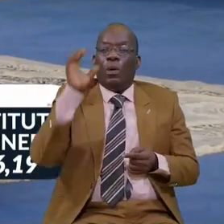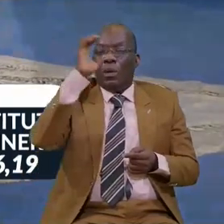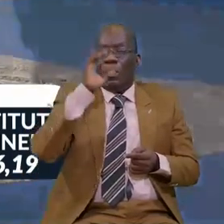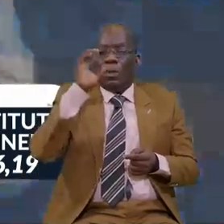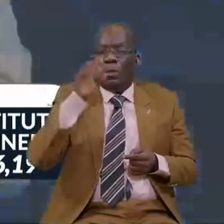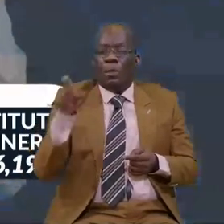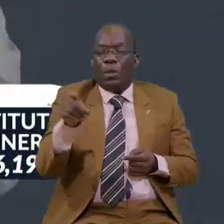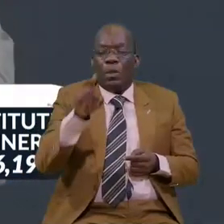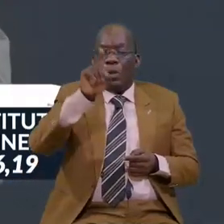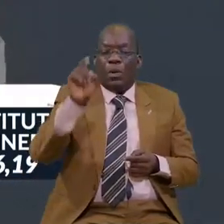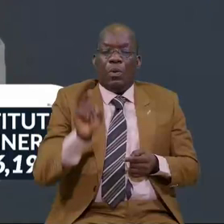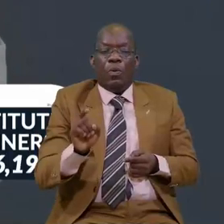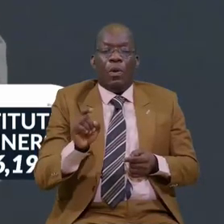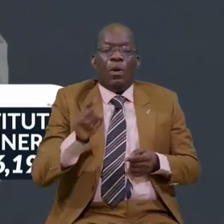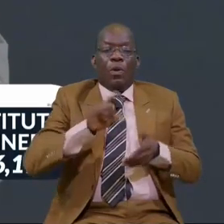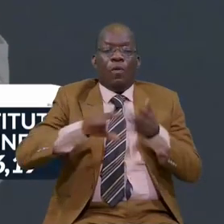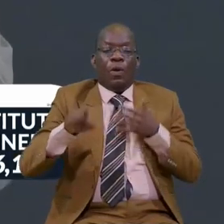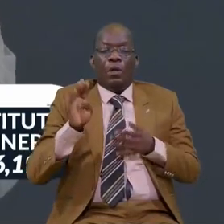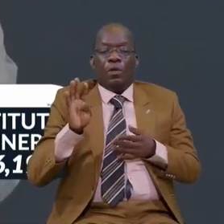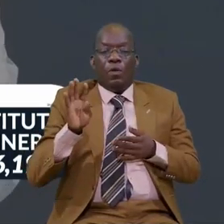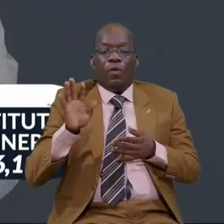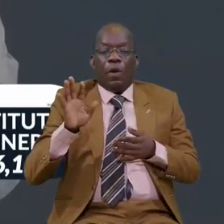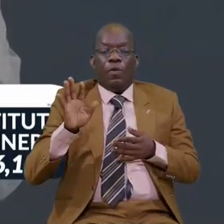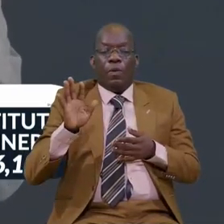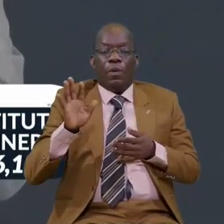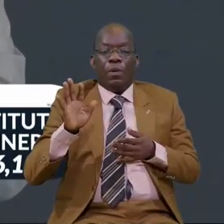« Qui cherchez-vous ? »